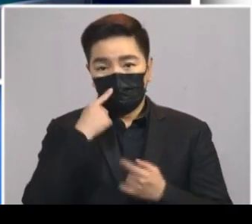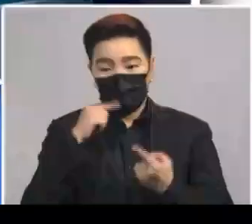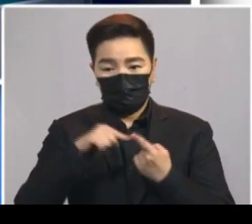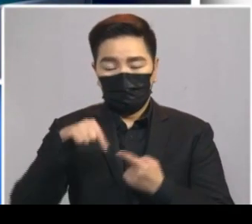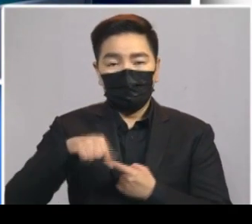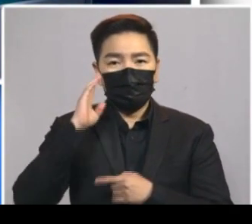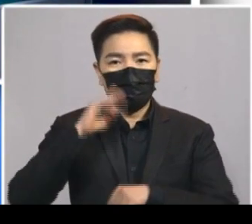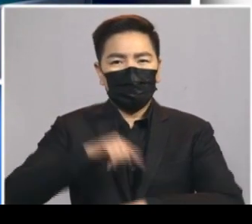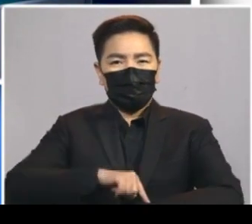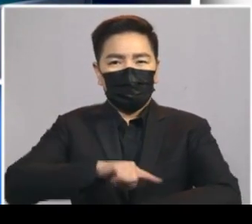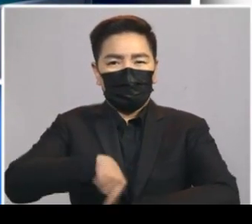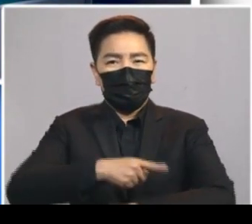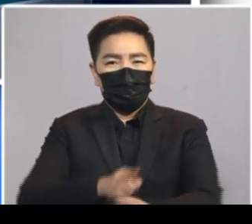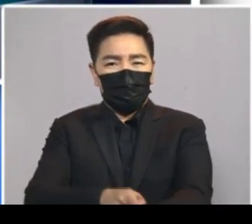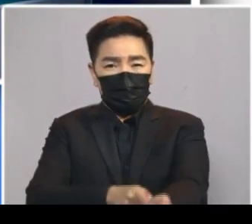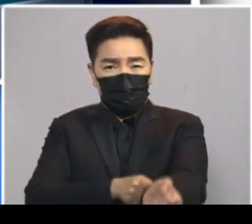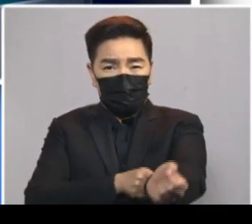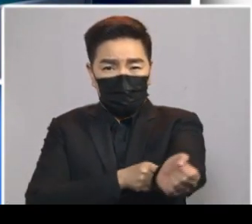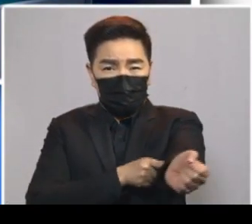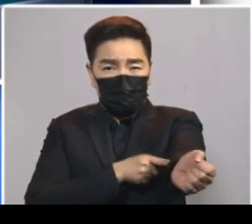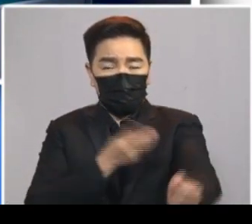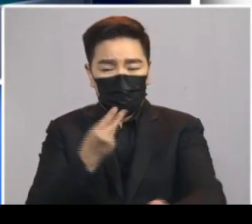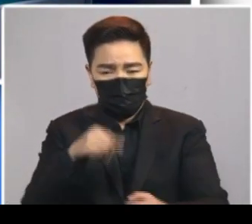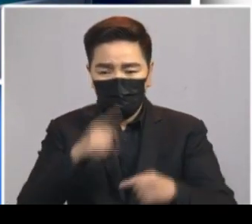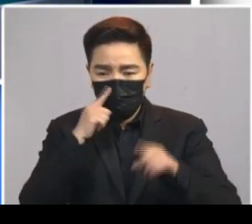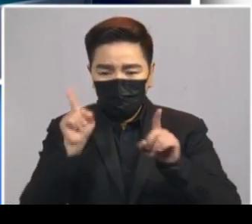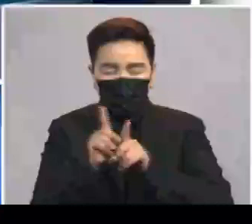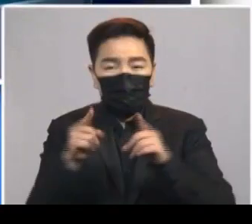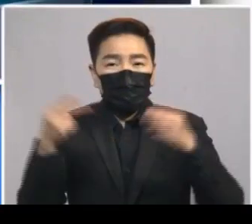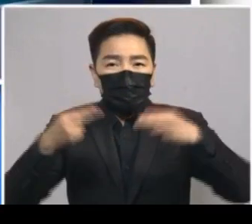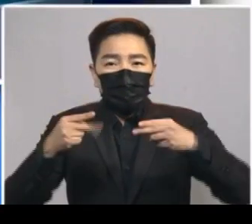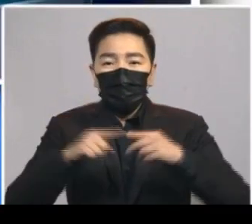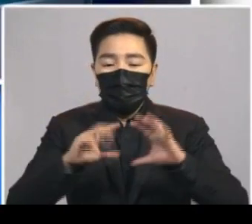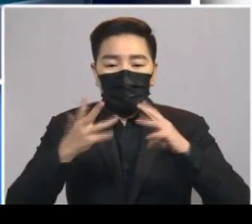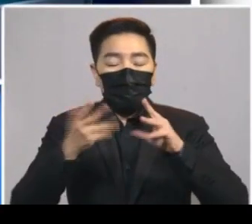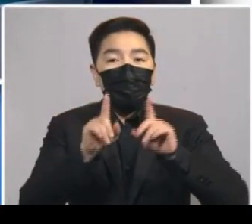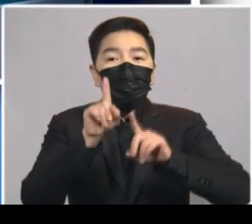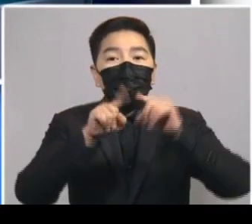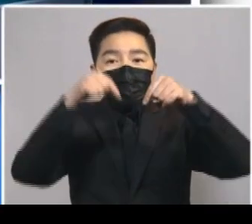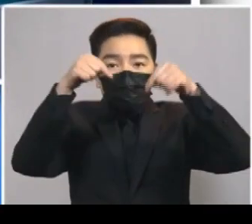การณ์นี้มันจะยืดเยื้อยาวนานอีกนานไหมคะเพราะว่าตอนนี้มันส่งผลกระทบกับทั้งหุ้